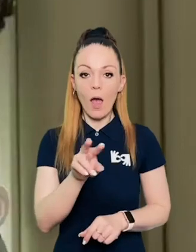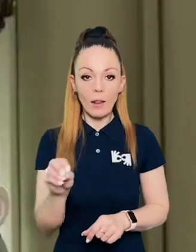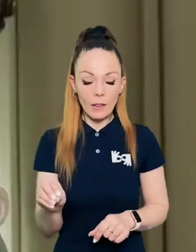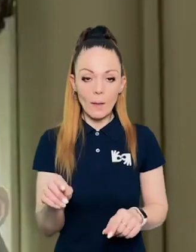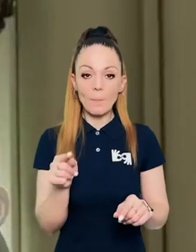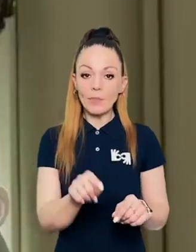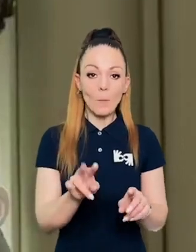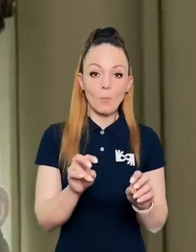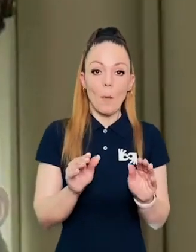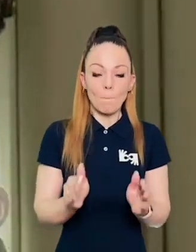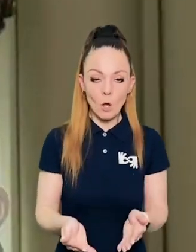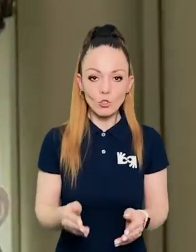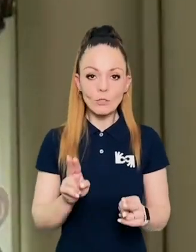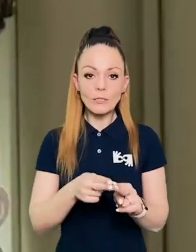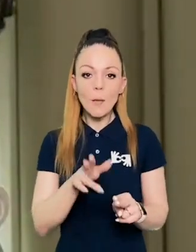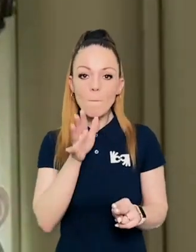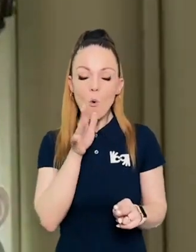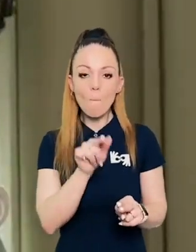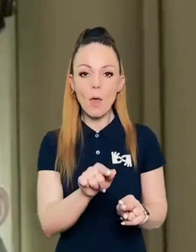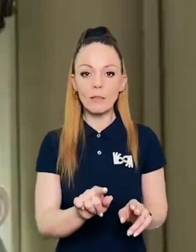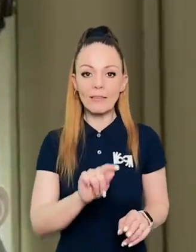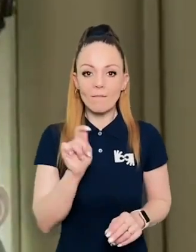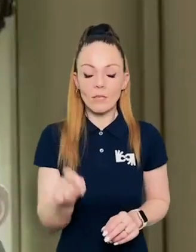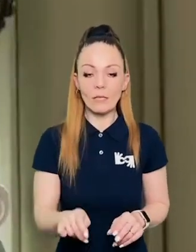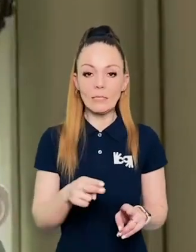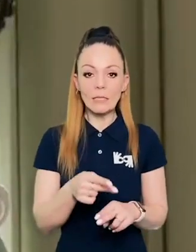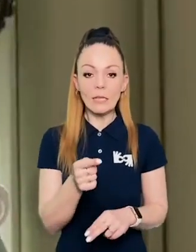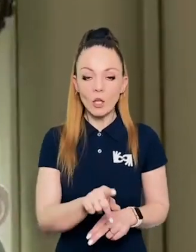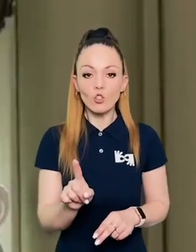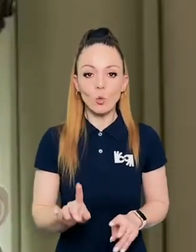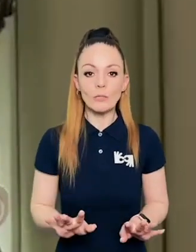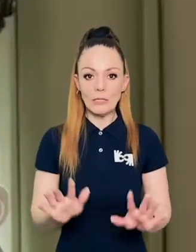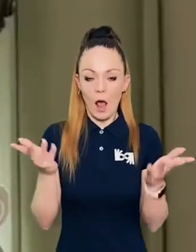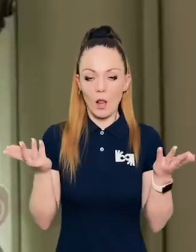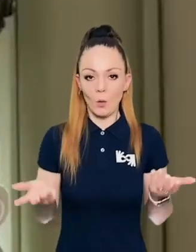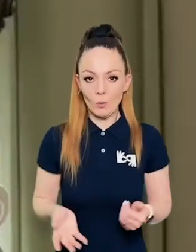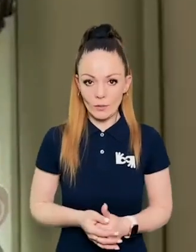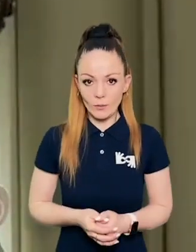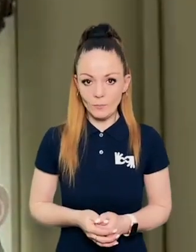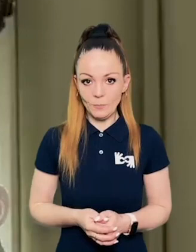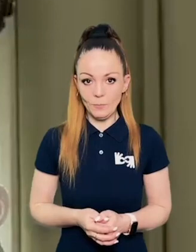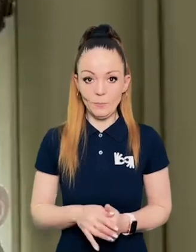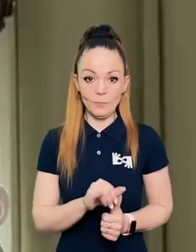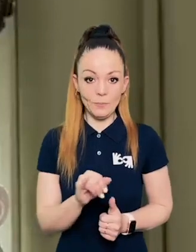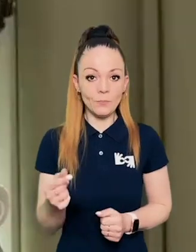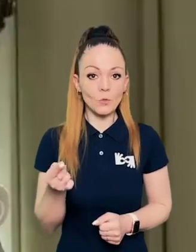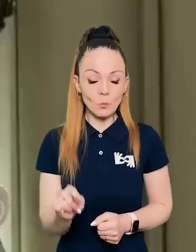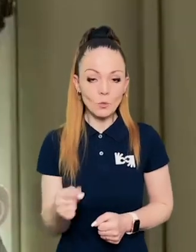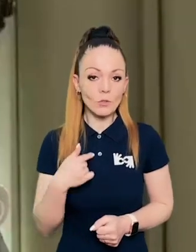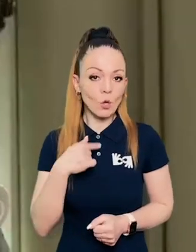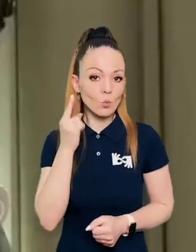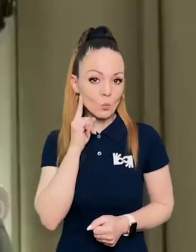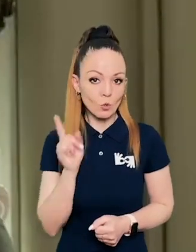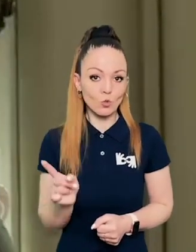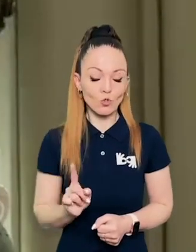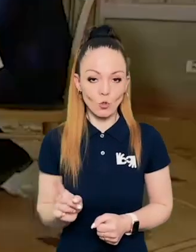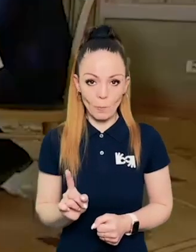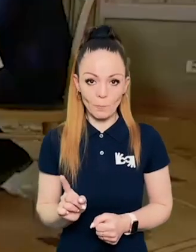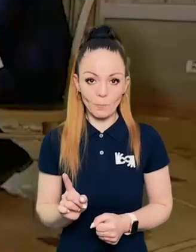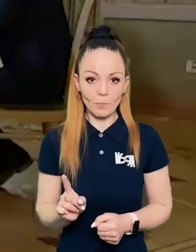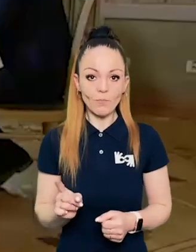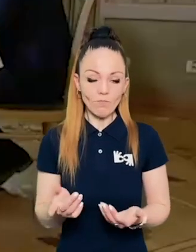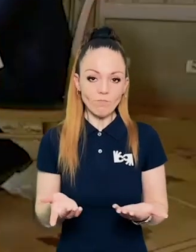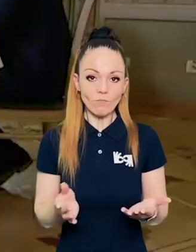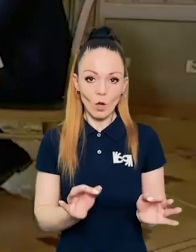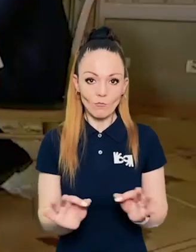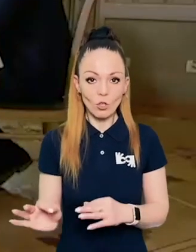щоб захищати таку територію. Але, тим не менш, це у момент війни. Да? Це те, що сталося.